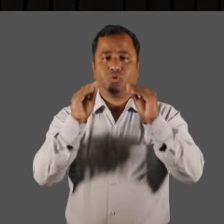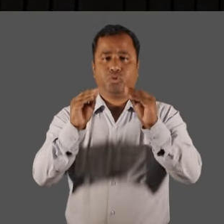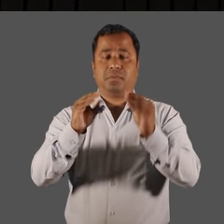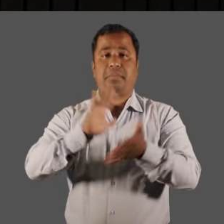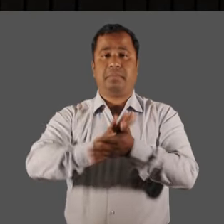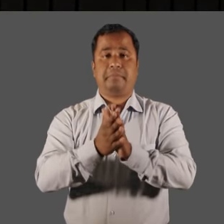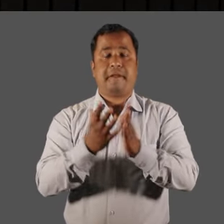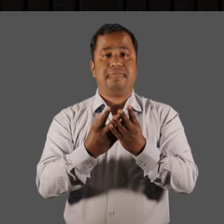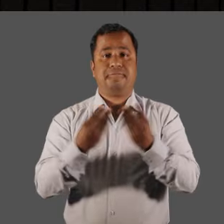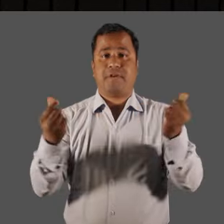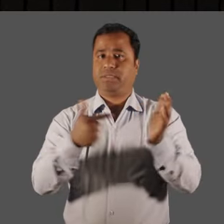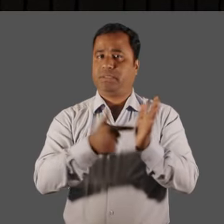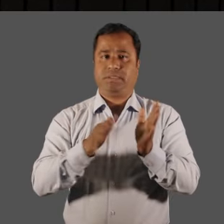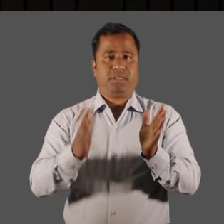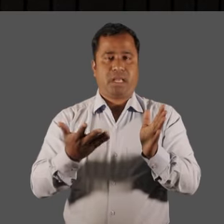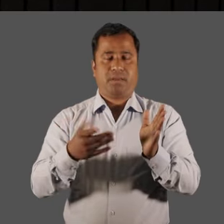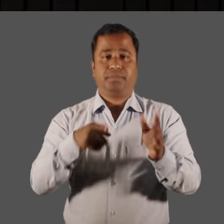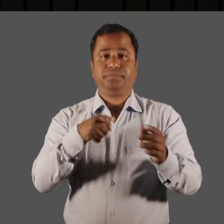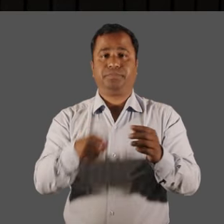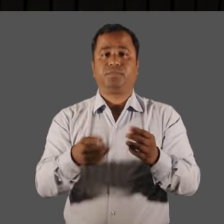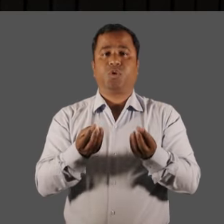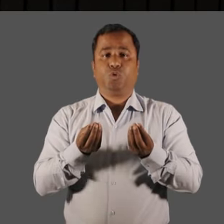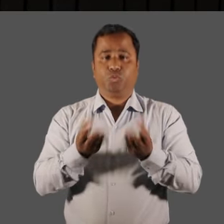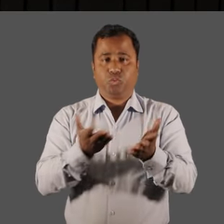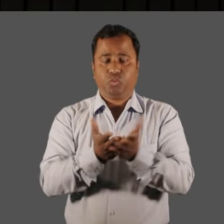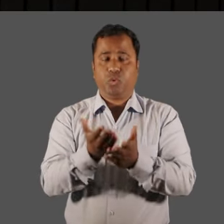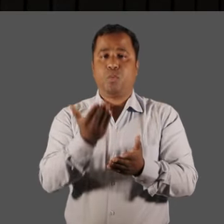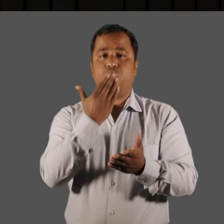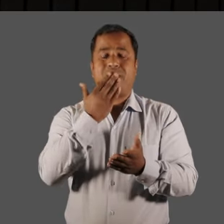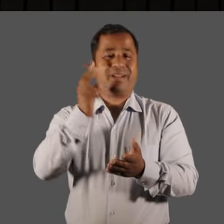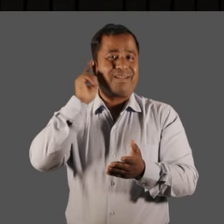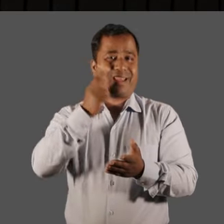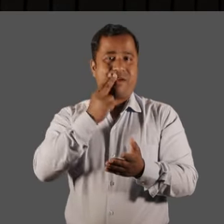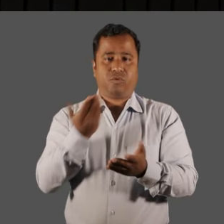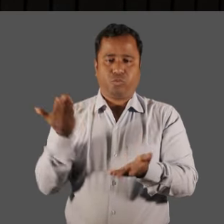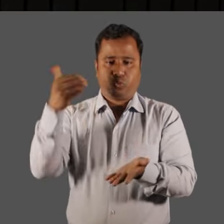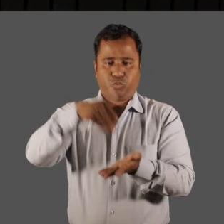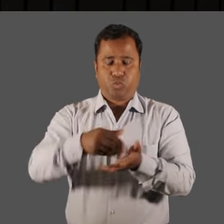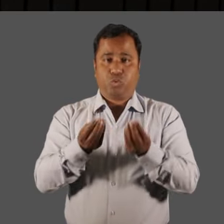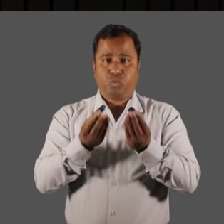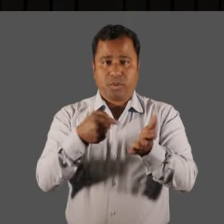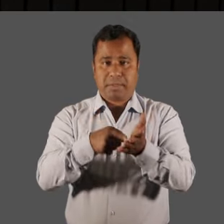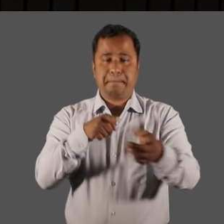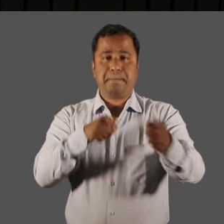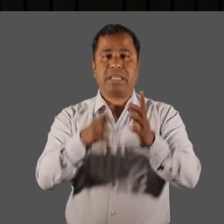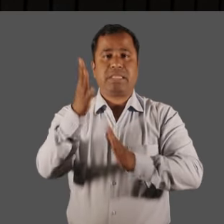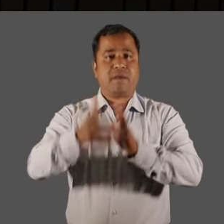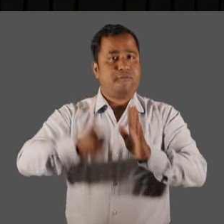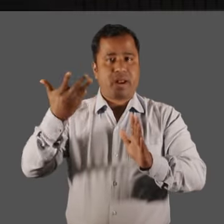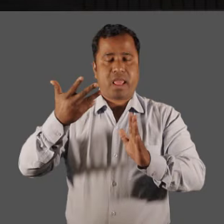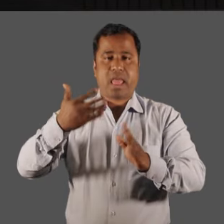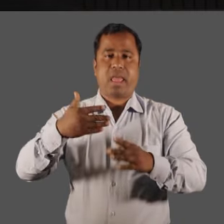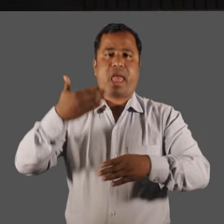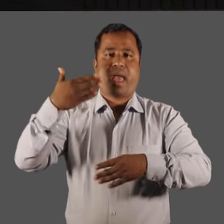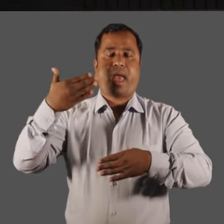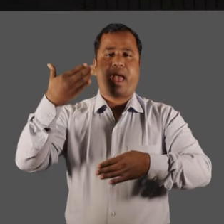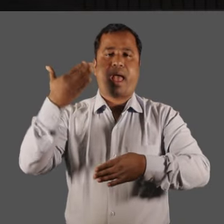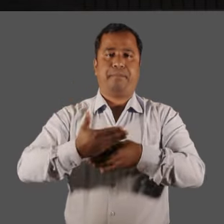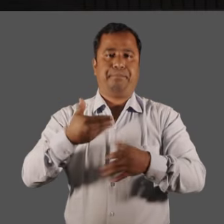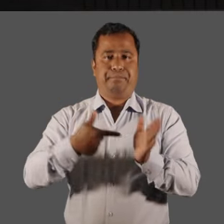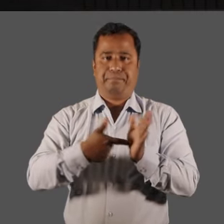না ইশারা ভাষায়। তো তাদের যে স্টার্টিংটা, পড়াশোনার যে শুরুটা, সেখানে কিন্তু একটা বিশাল গ্যাপ থেকে যাচ্ছে, এবং সেই